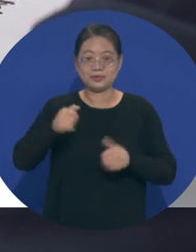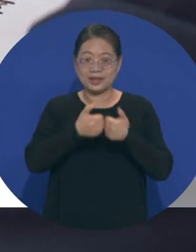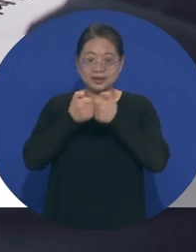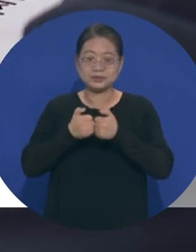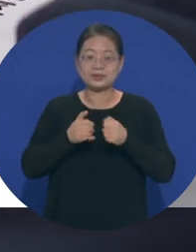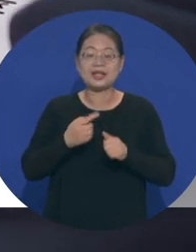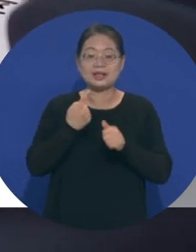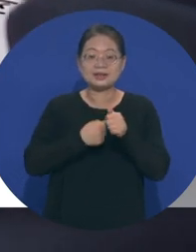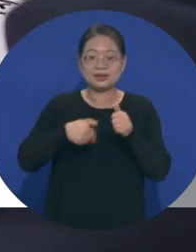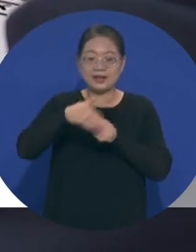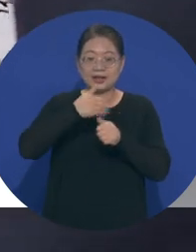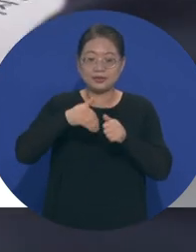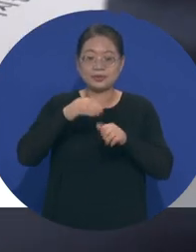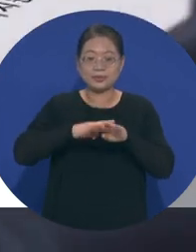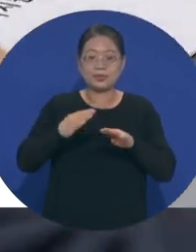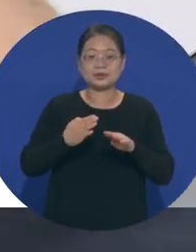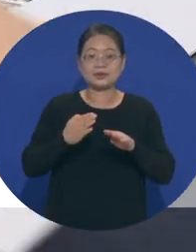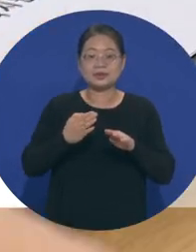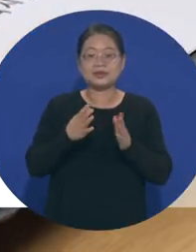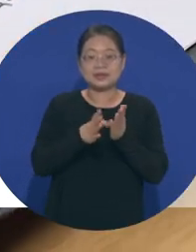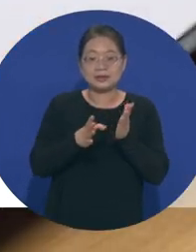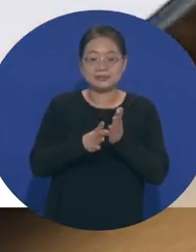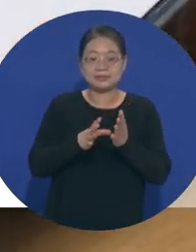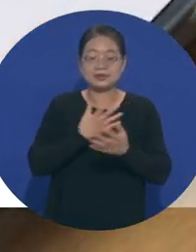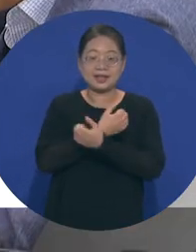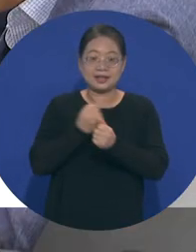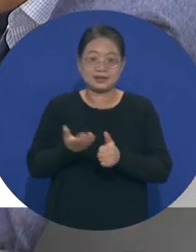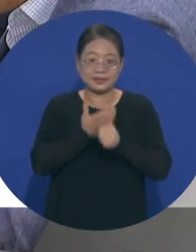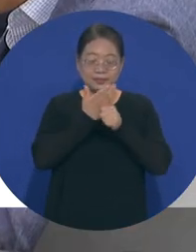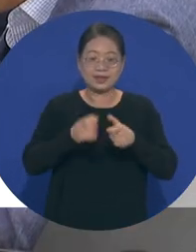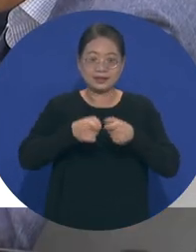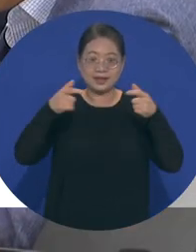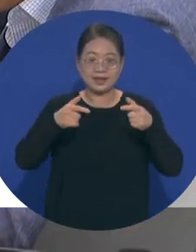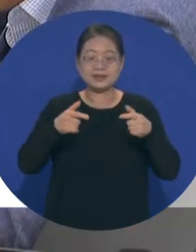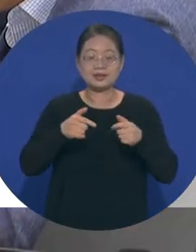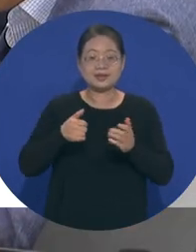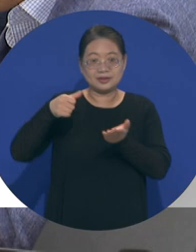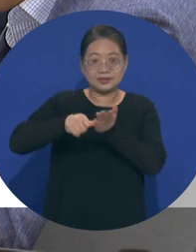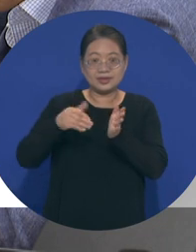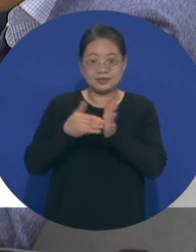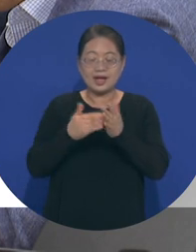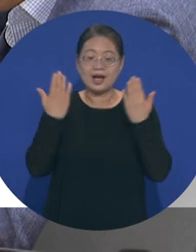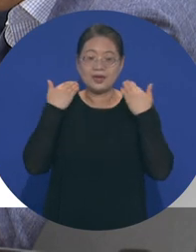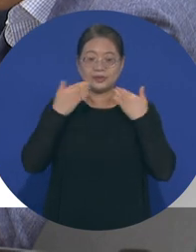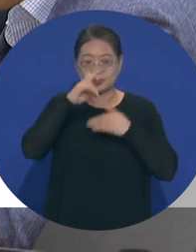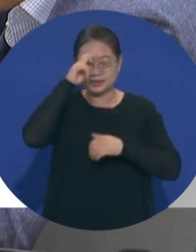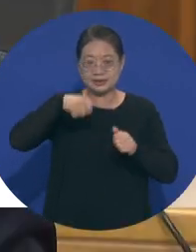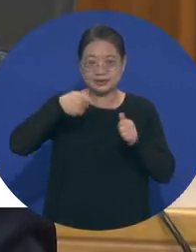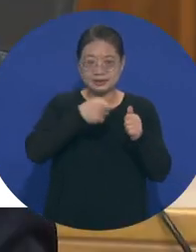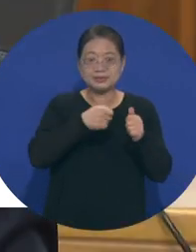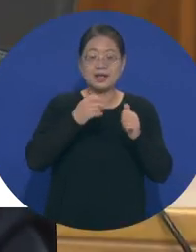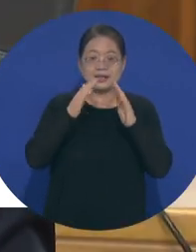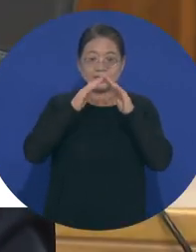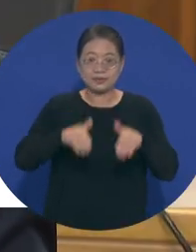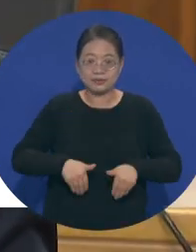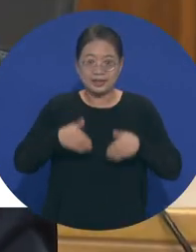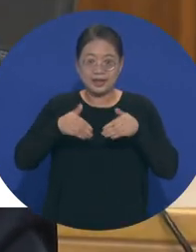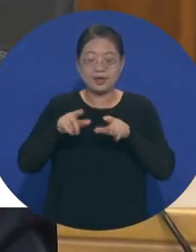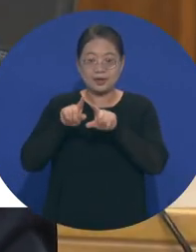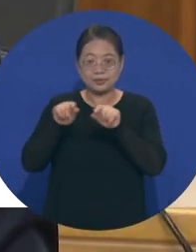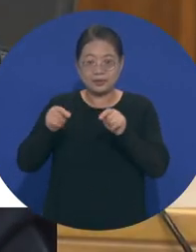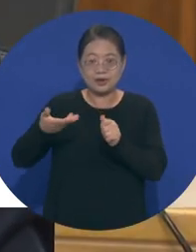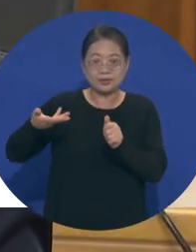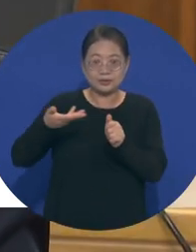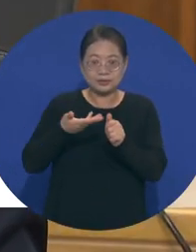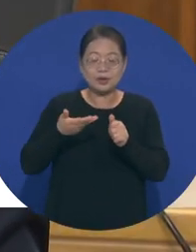친환경 농산물 계약 재배 확대 안에 결제했습니다 이에 따라 돈의 학교 급식의 전남 농산물 공급량을